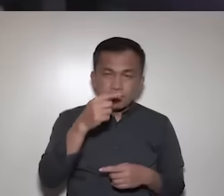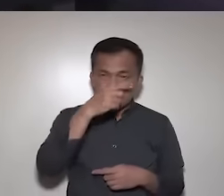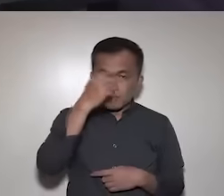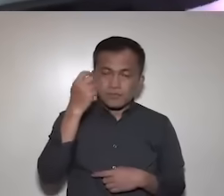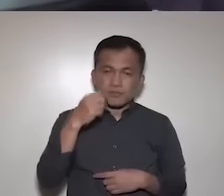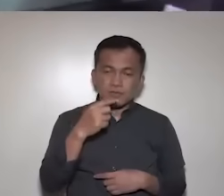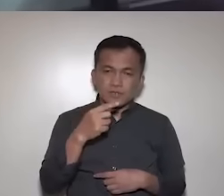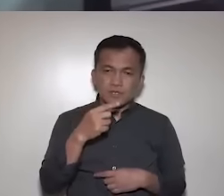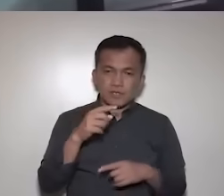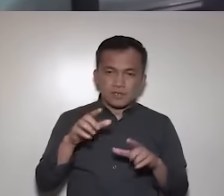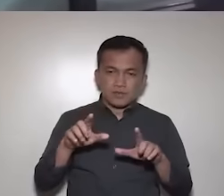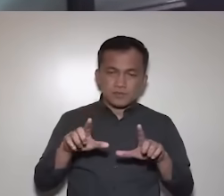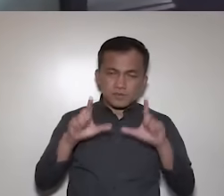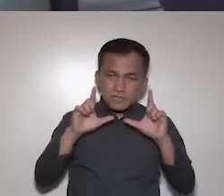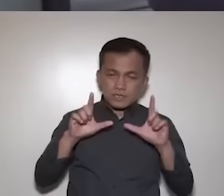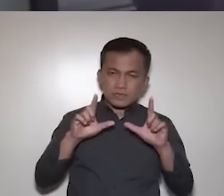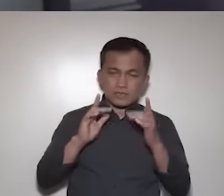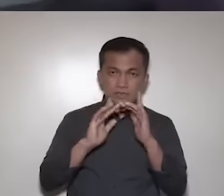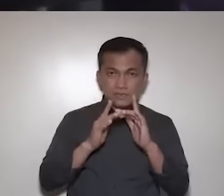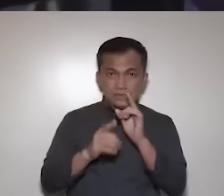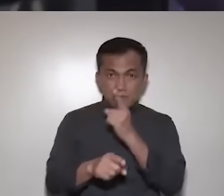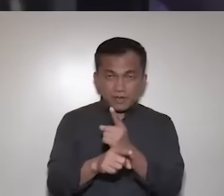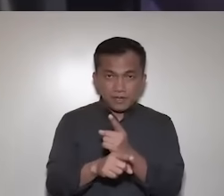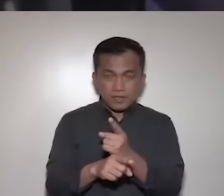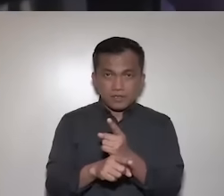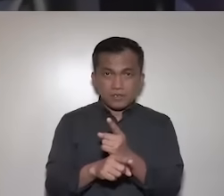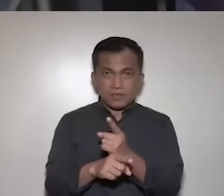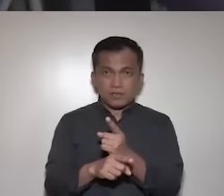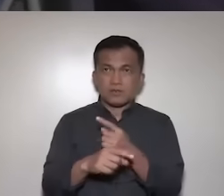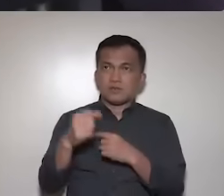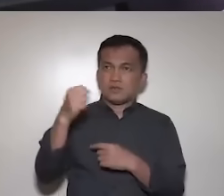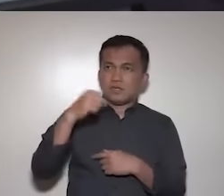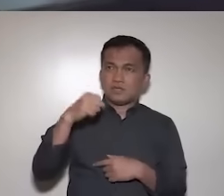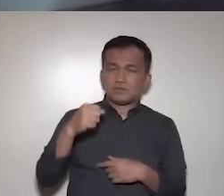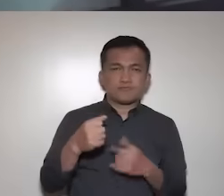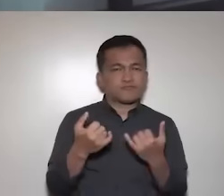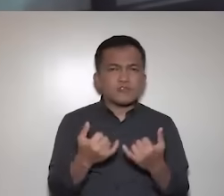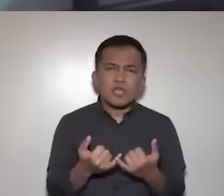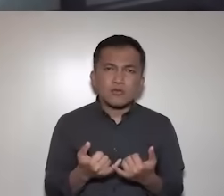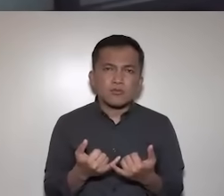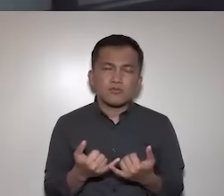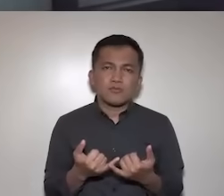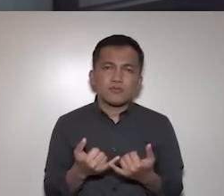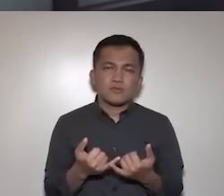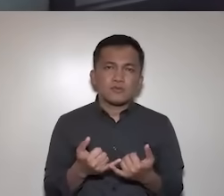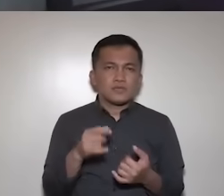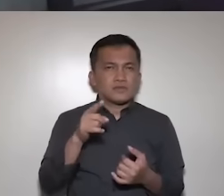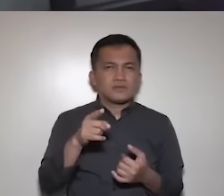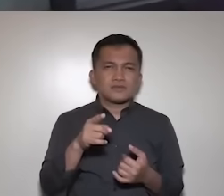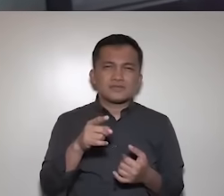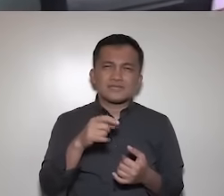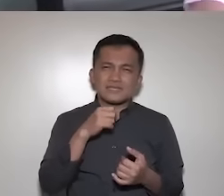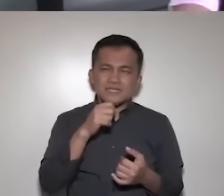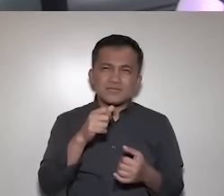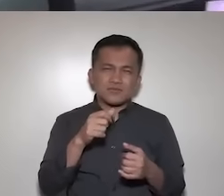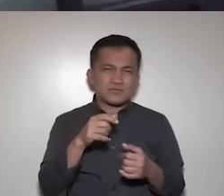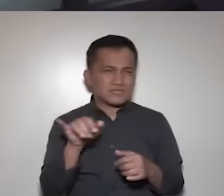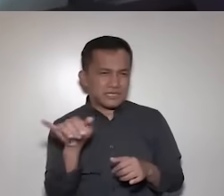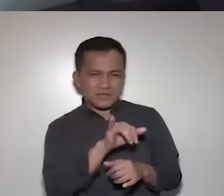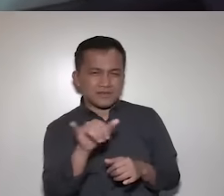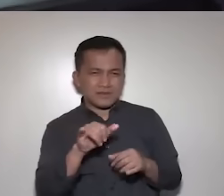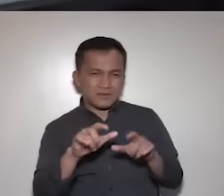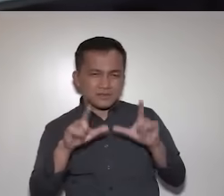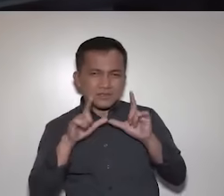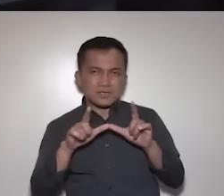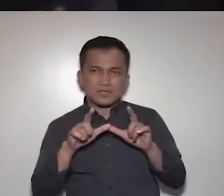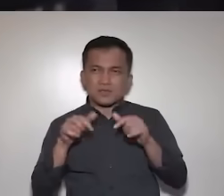dahil ipinahiya ka niya sa social media, tama? Okay. Now, hindi mo rin ba siya pinahiya sa